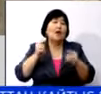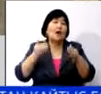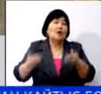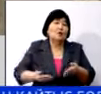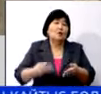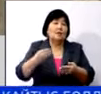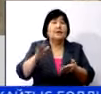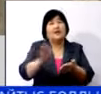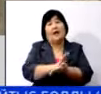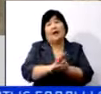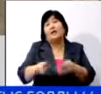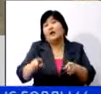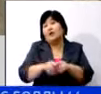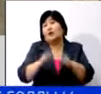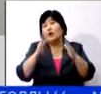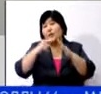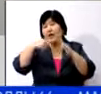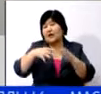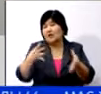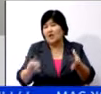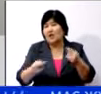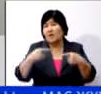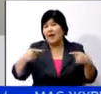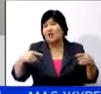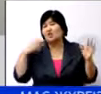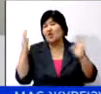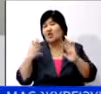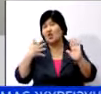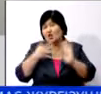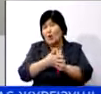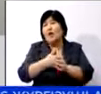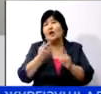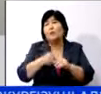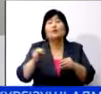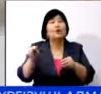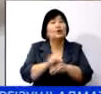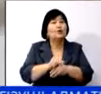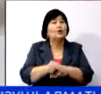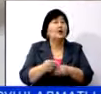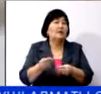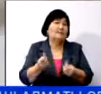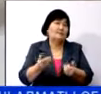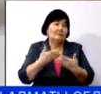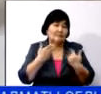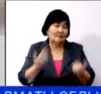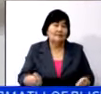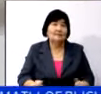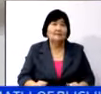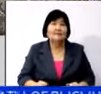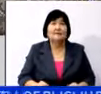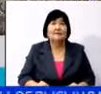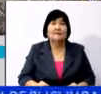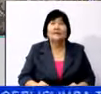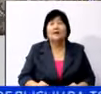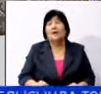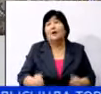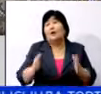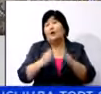Ақысыз әрине, дегенмен үйдің іші дымқыл, әр жерден жел соғады, ал оны жөндеуге қол қысқа. Дом, конечно, не наш.